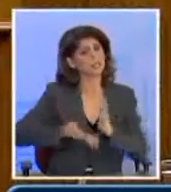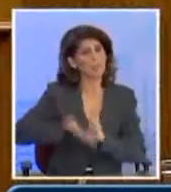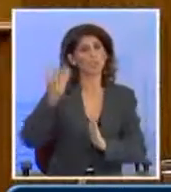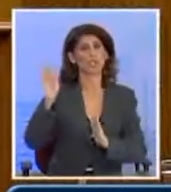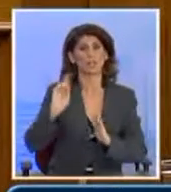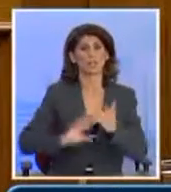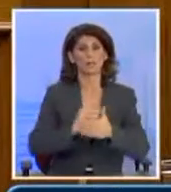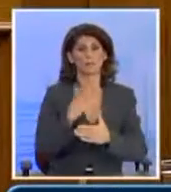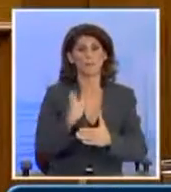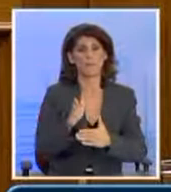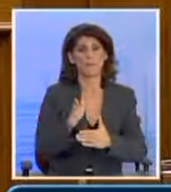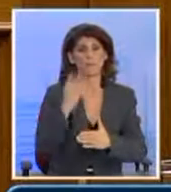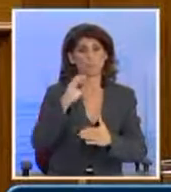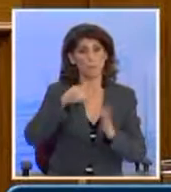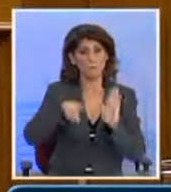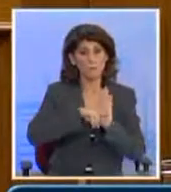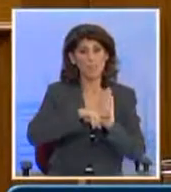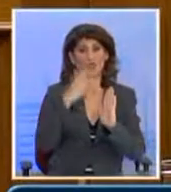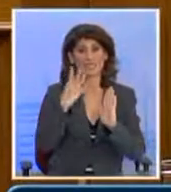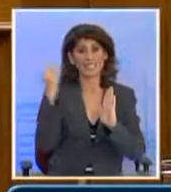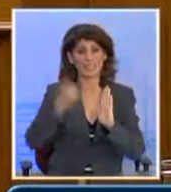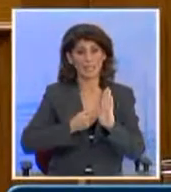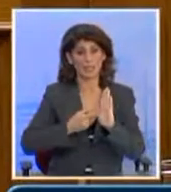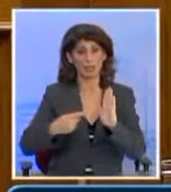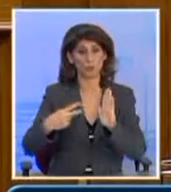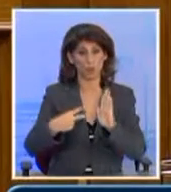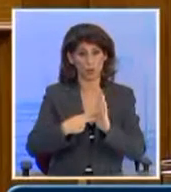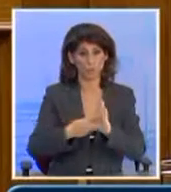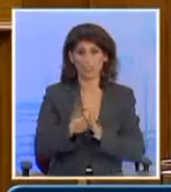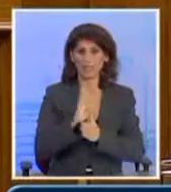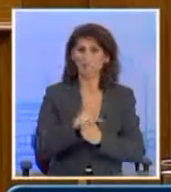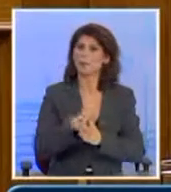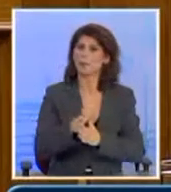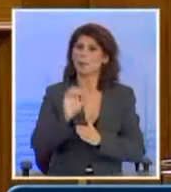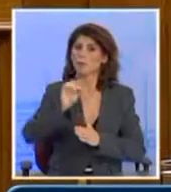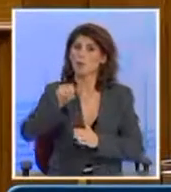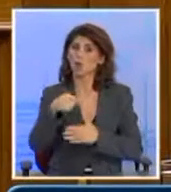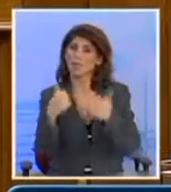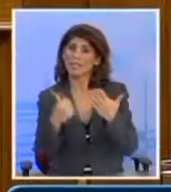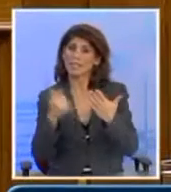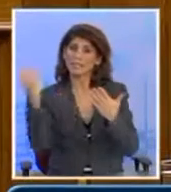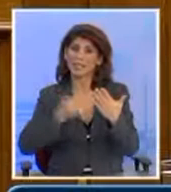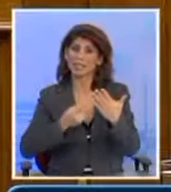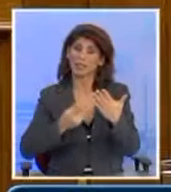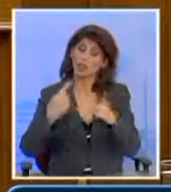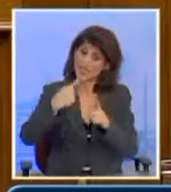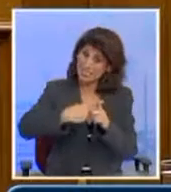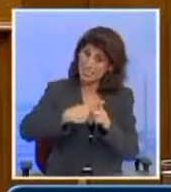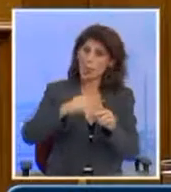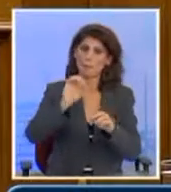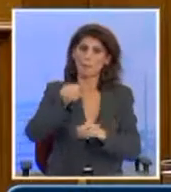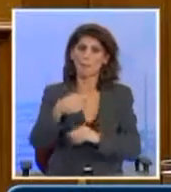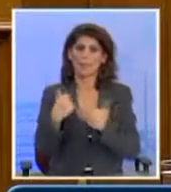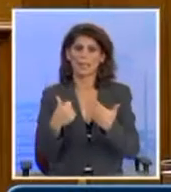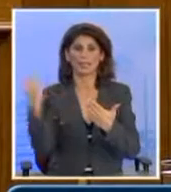από περίπου μείον 4% το 2013 σε περίπου 0,6% συν 0,6%